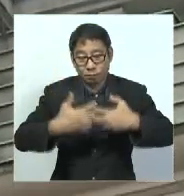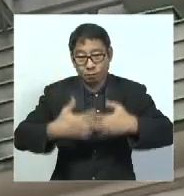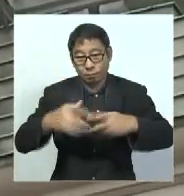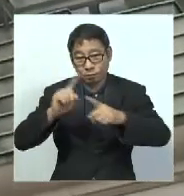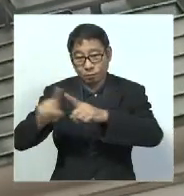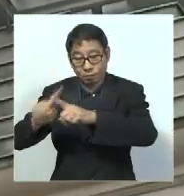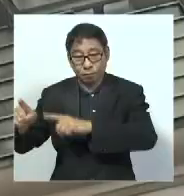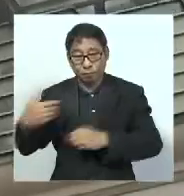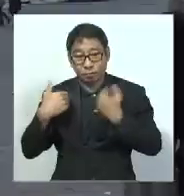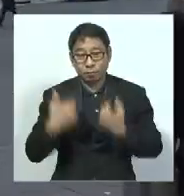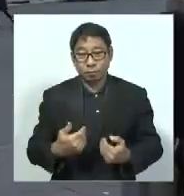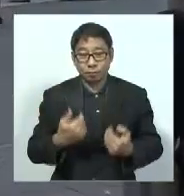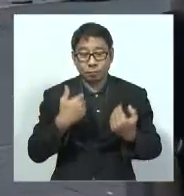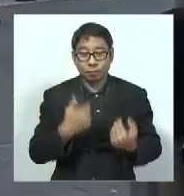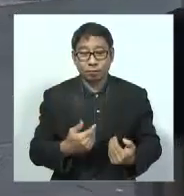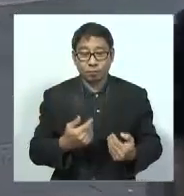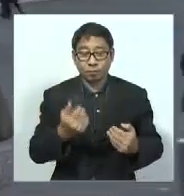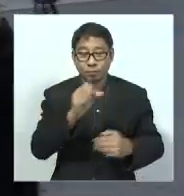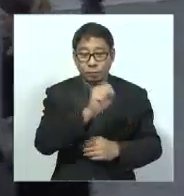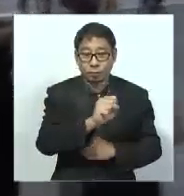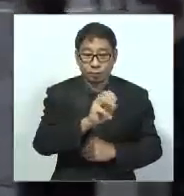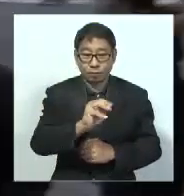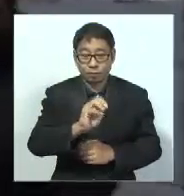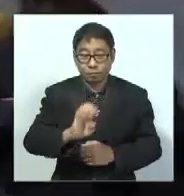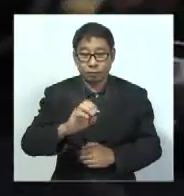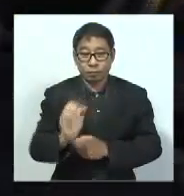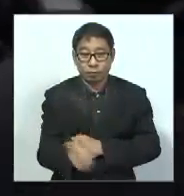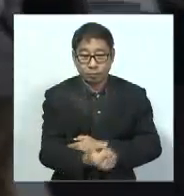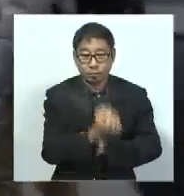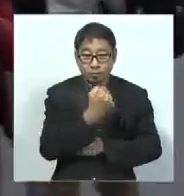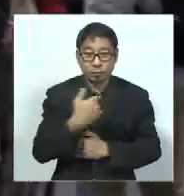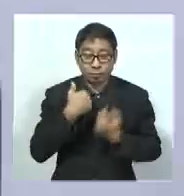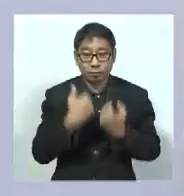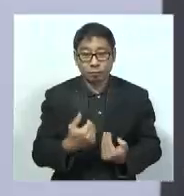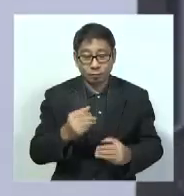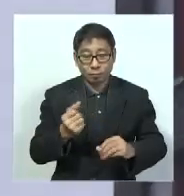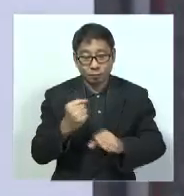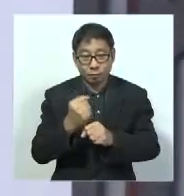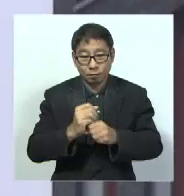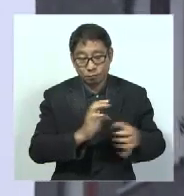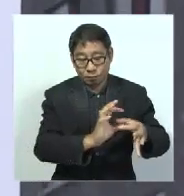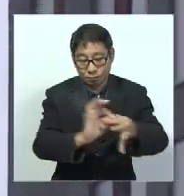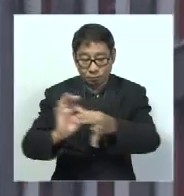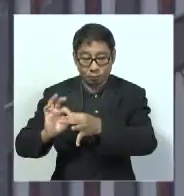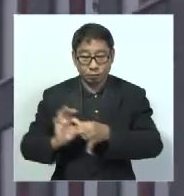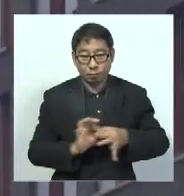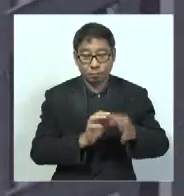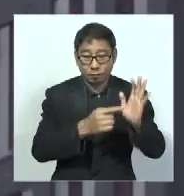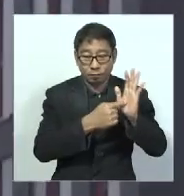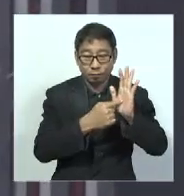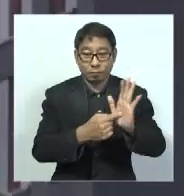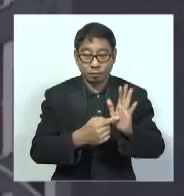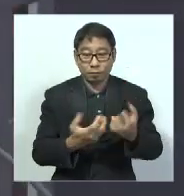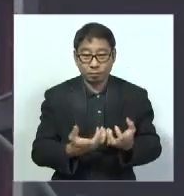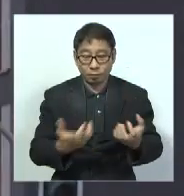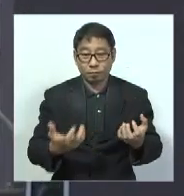ายด้านแล้วก็มีผู้ประกอบการรายย่อยหรือว่า SME ที่เข้มแข็งในระบบการผลิตที่เชื่อมโยงกันอย่างเช่น